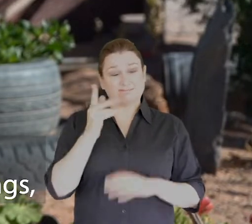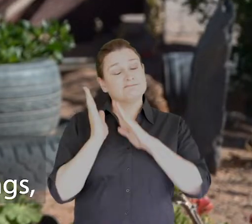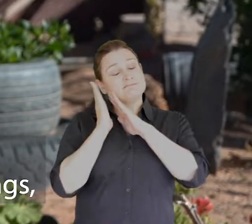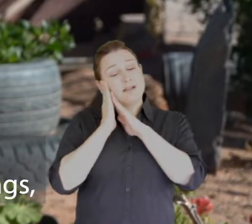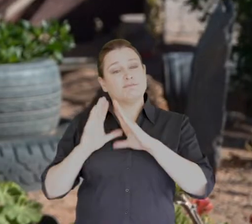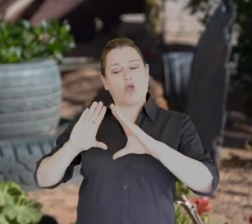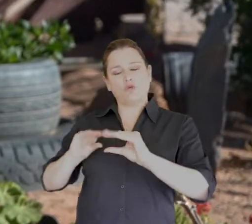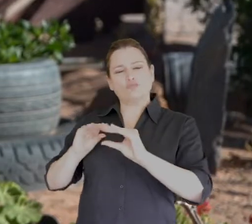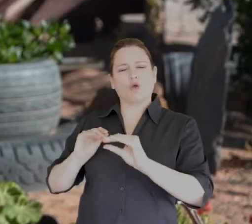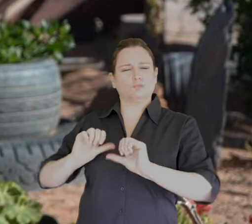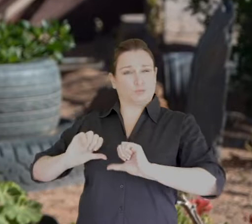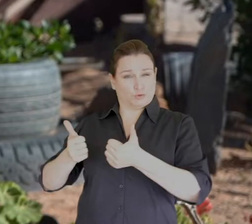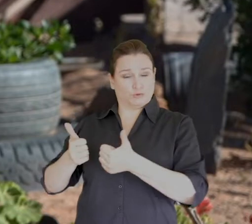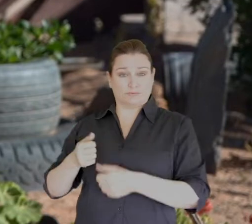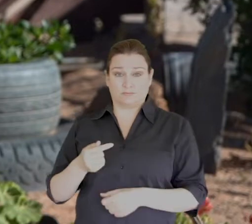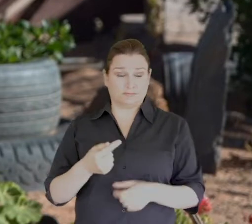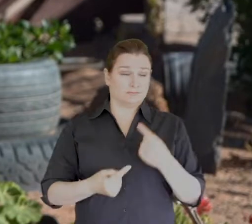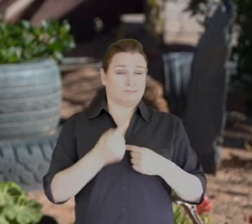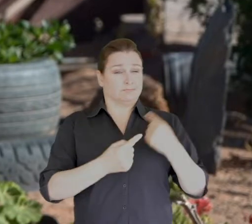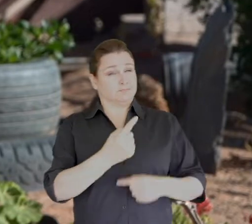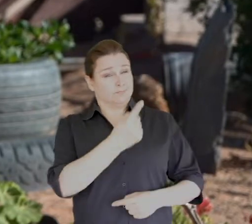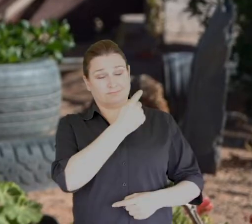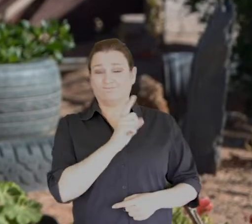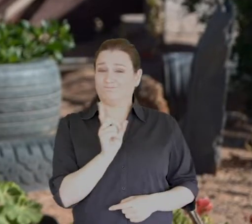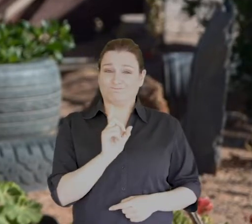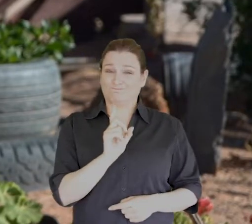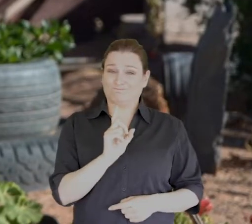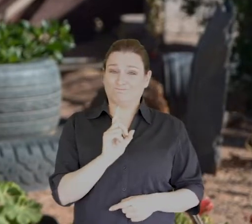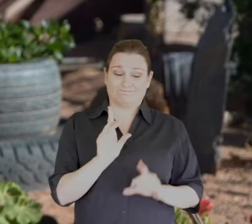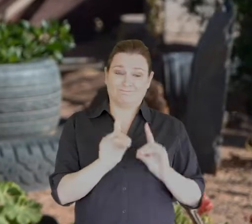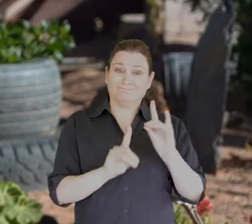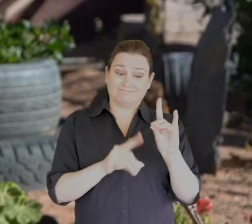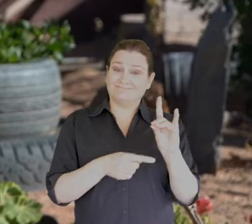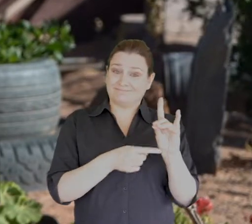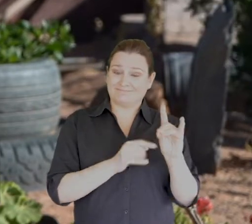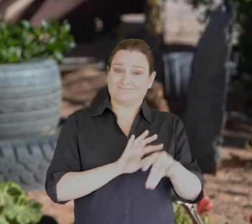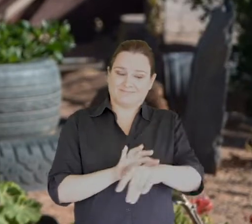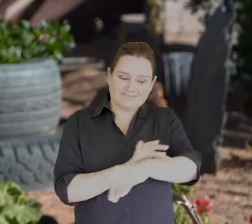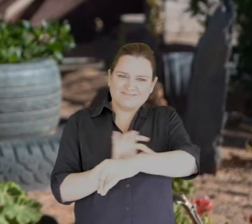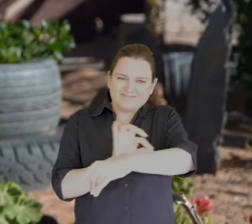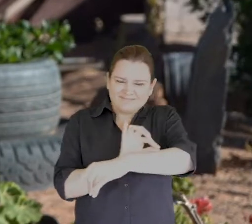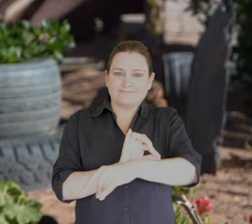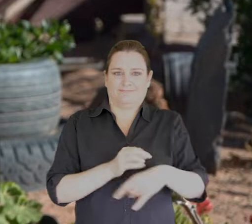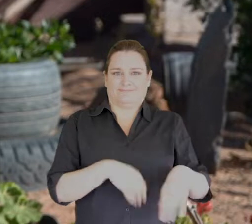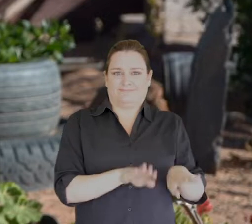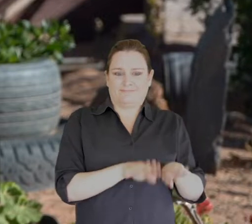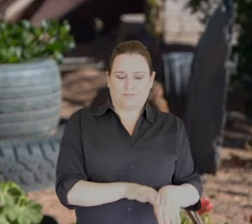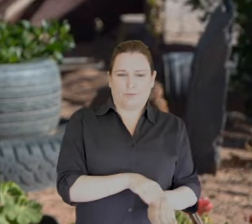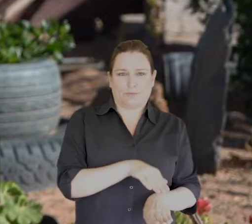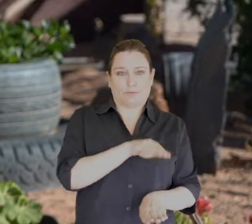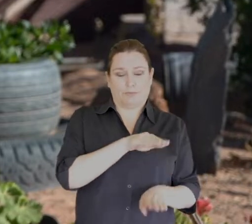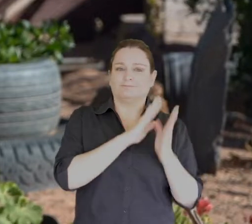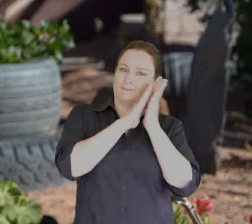matrassen. Ons die met kooi en sy matrassen kreeg nie, velle het allemaal gebruik. Die sitgoed was ook velle. Wat je